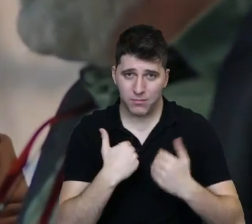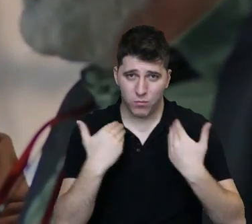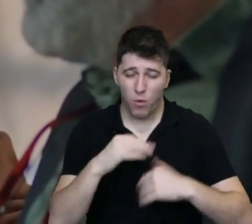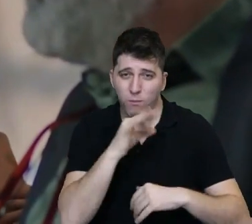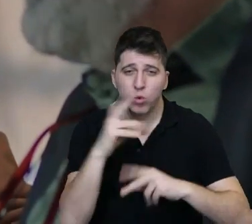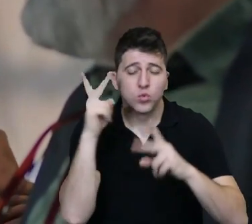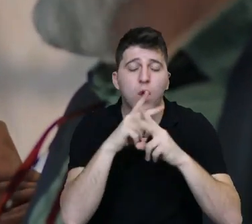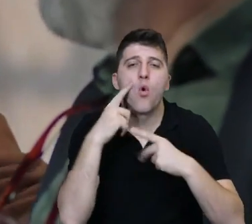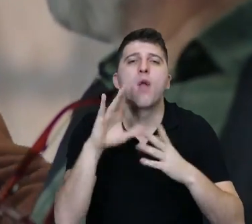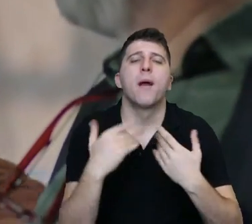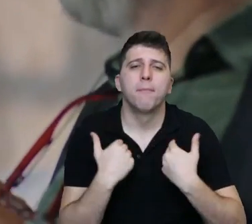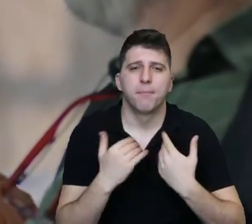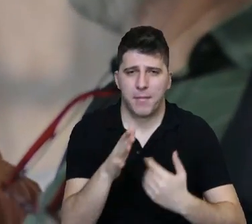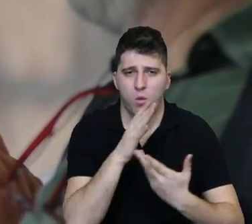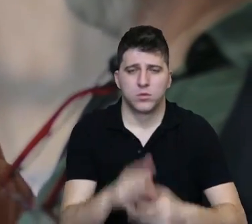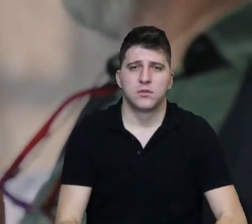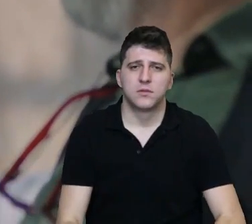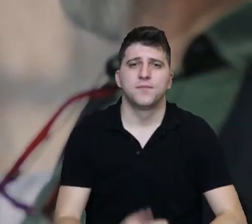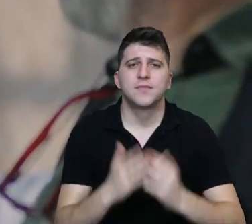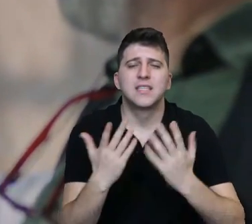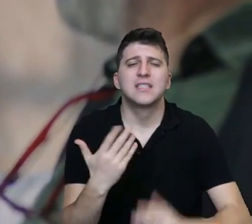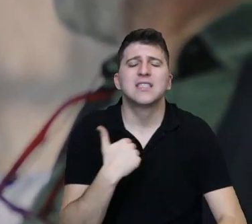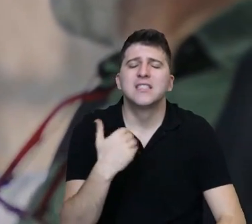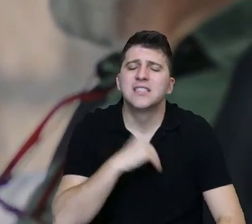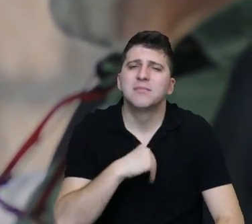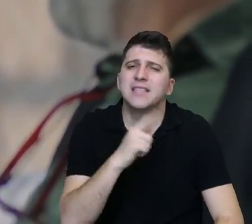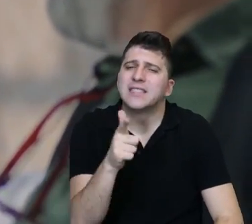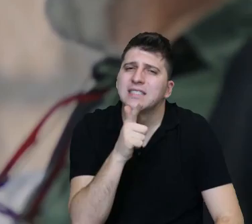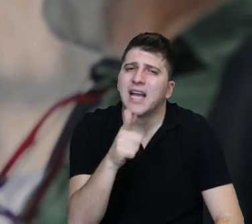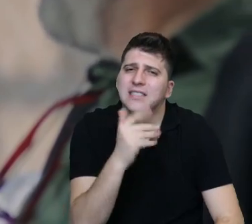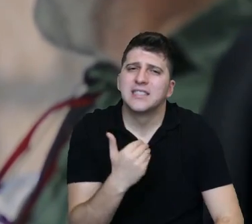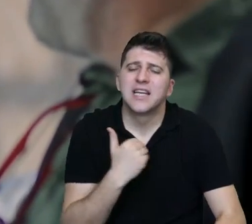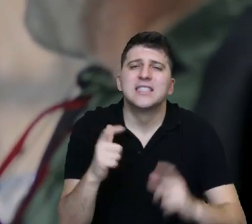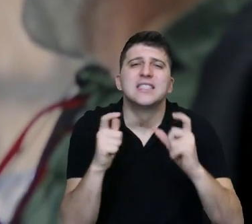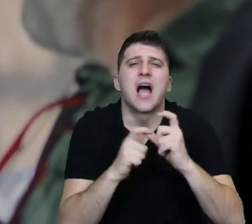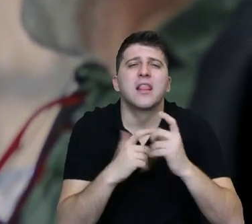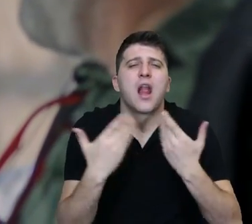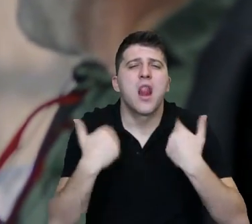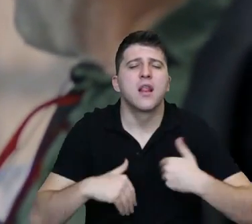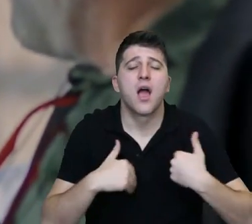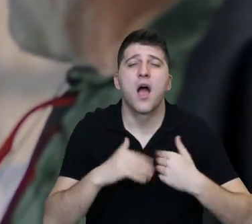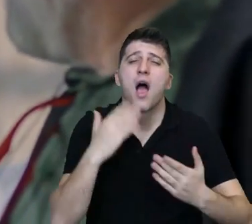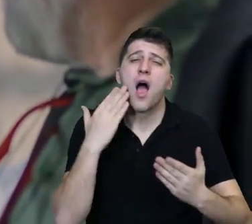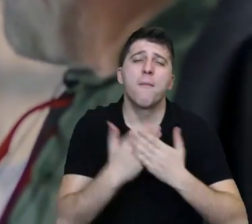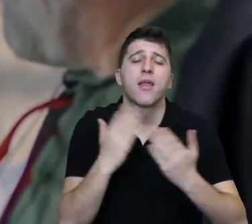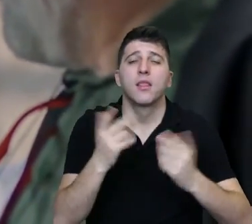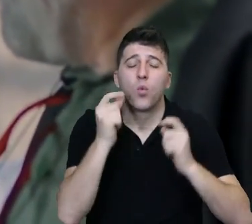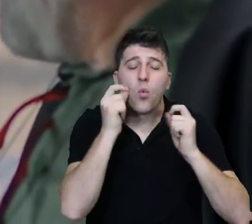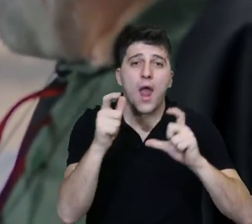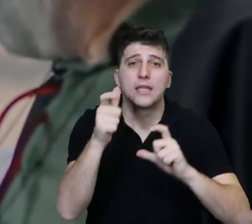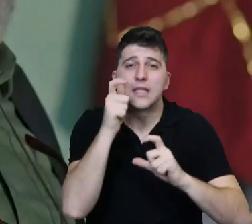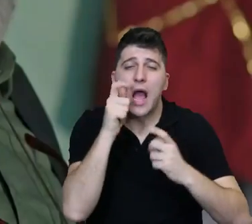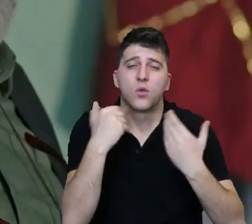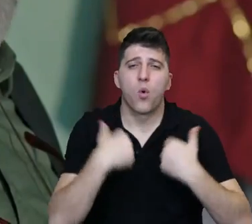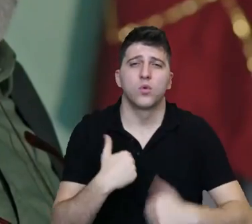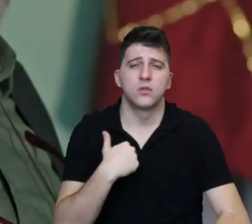görmez biliyorsun. Yani içimden bir ses diyor ki... Santral aman diyor, uyanık ol